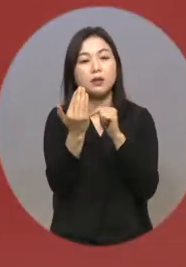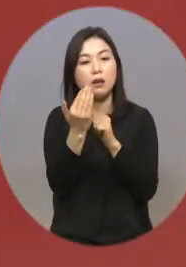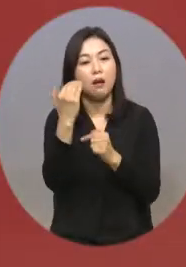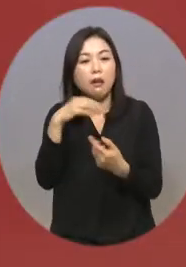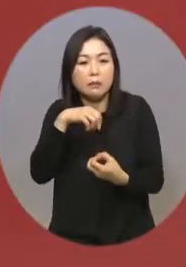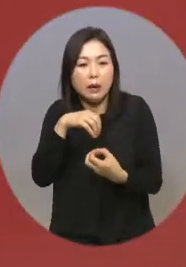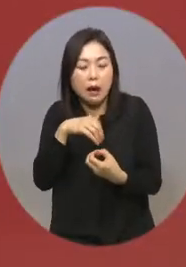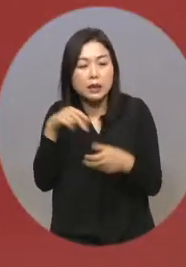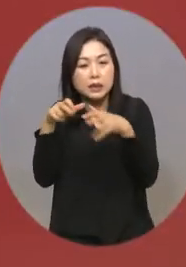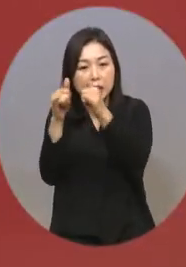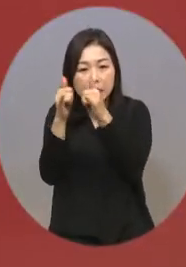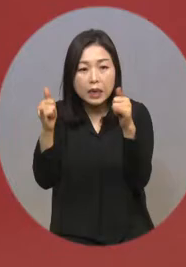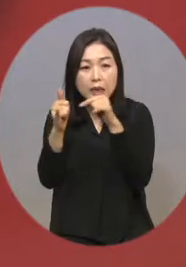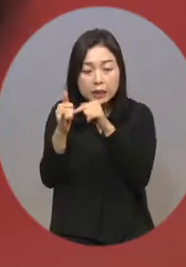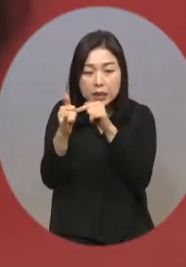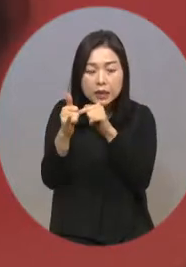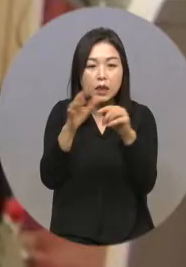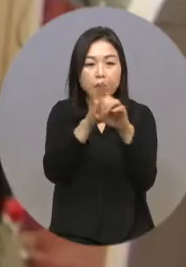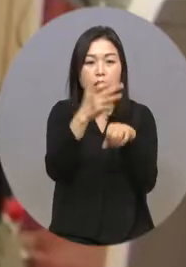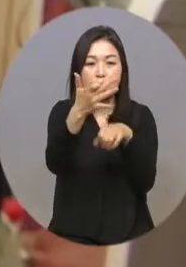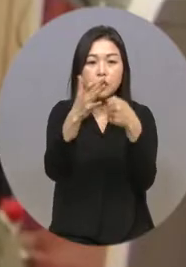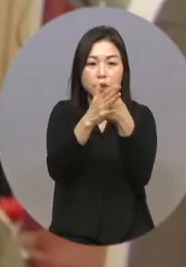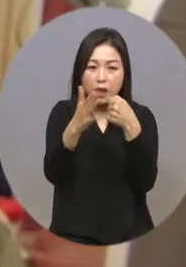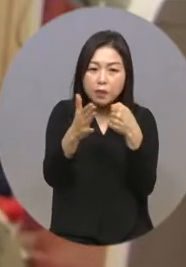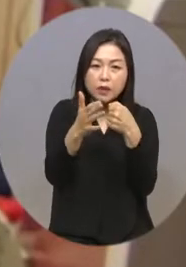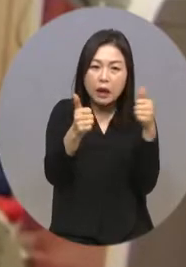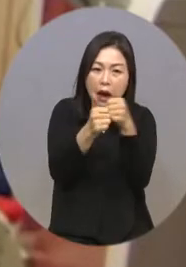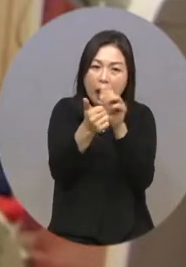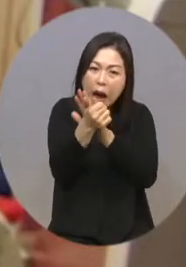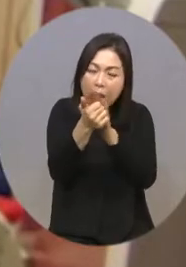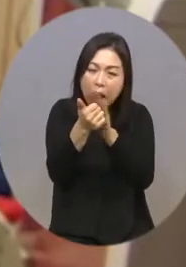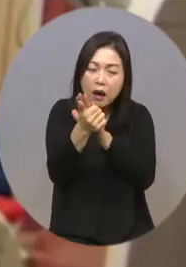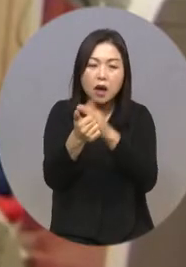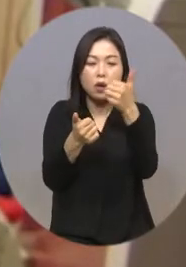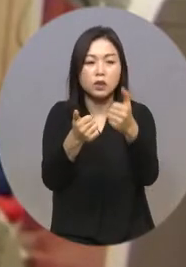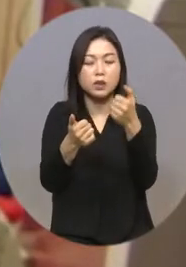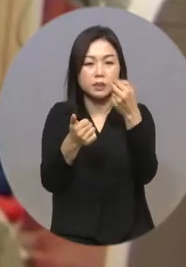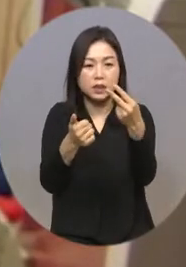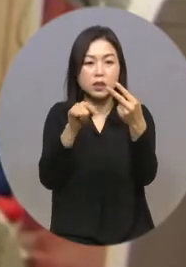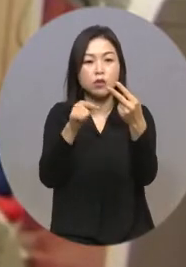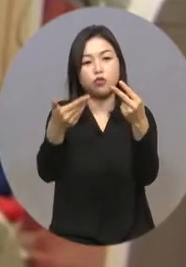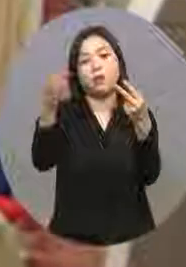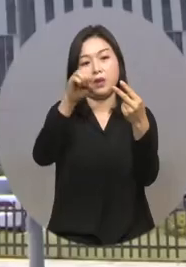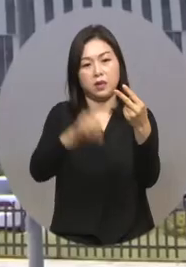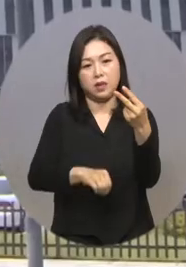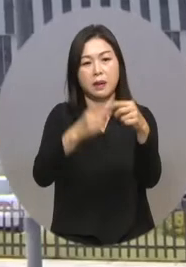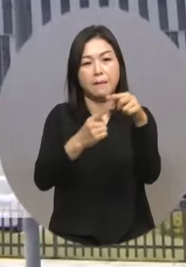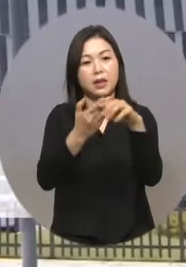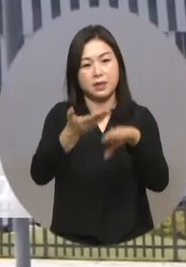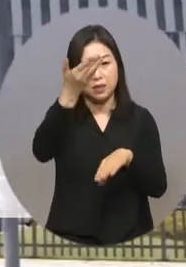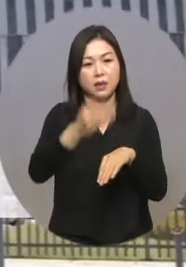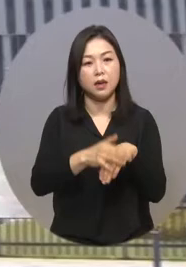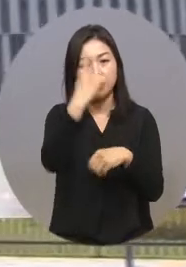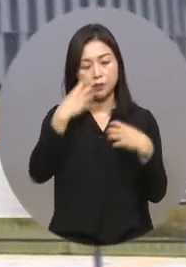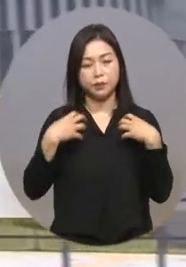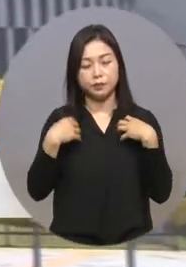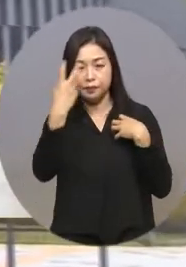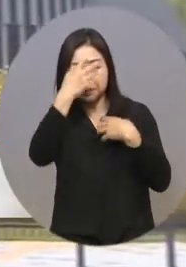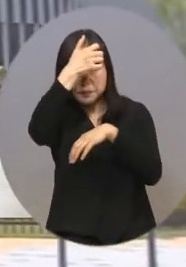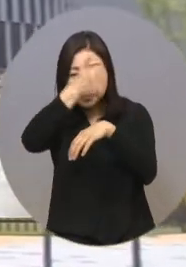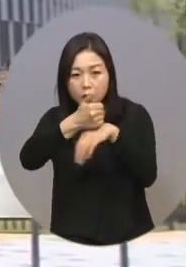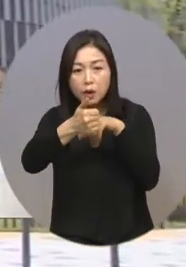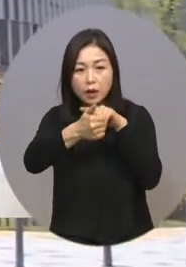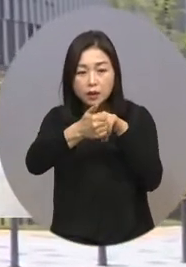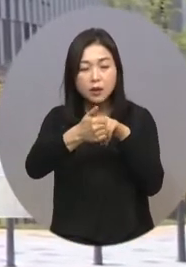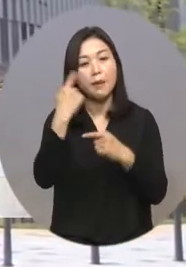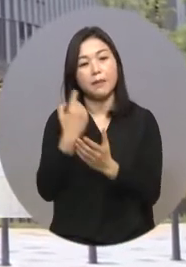조건 의 돌 범 시간이 늘었다는 응답이 51.9% 로 절반 이상을 차지했습니다 정부는 실태조사 결과를 반영해